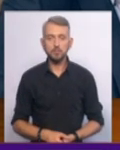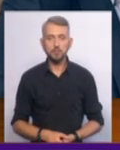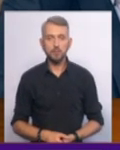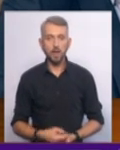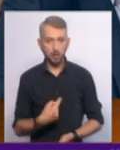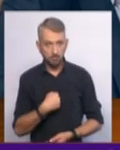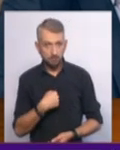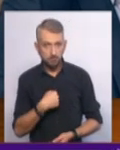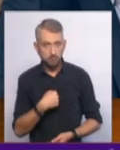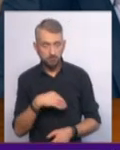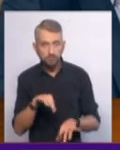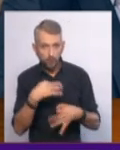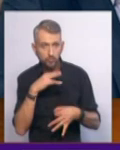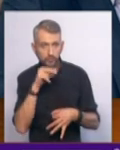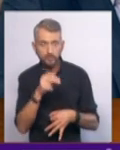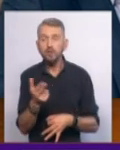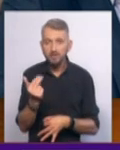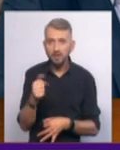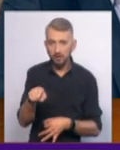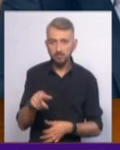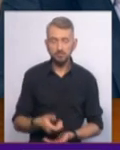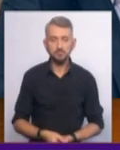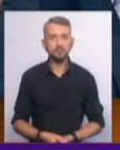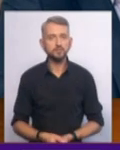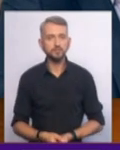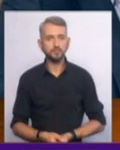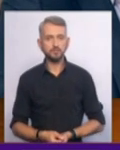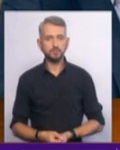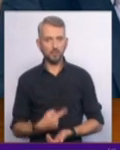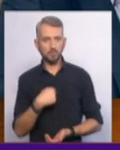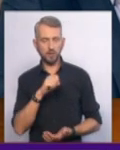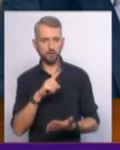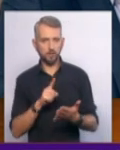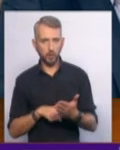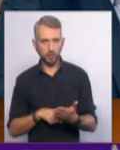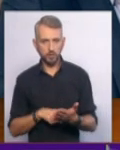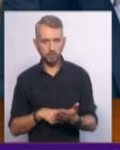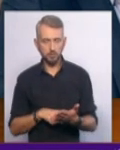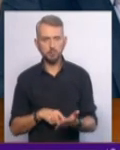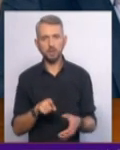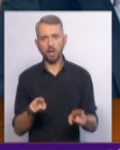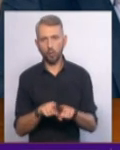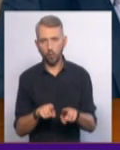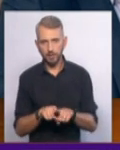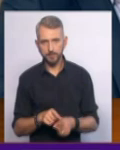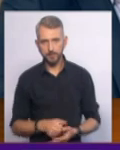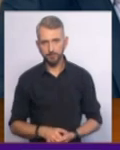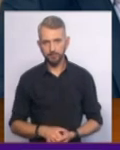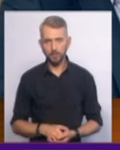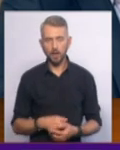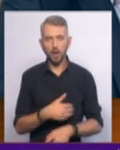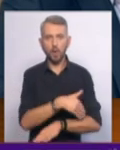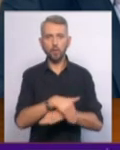Мені можна говорити? Так, да, це ви. Кажіть, будь ласка. У мене вопрос такий. Це по